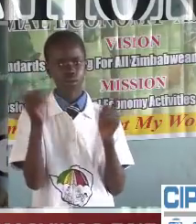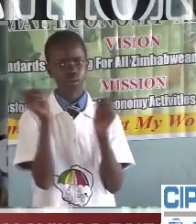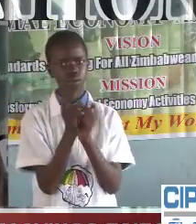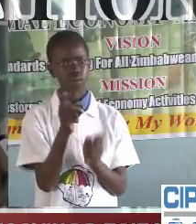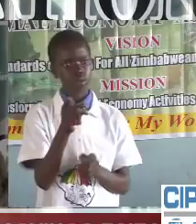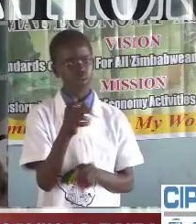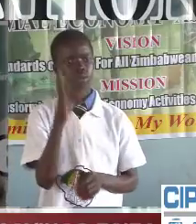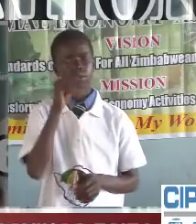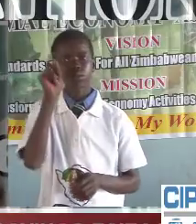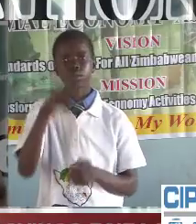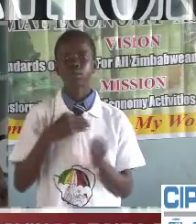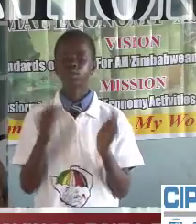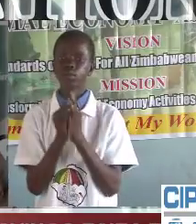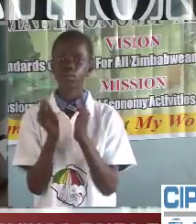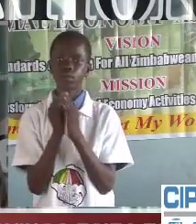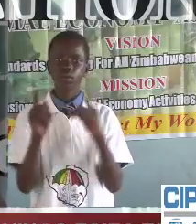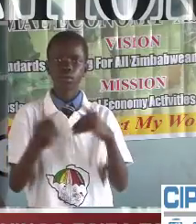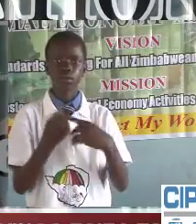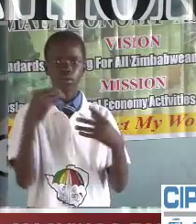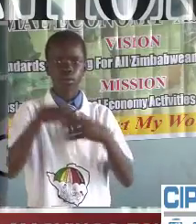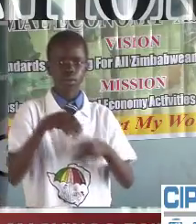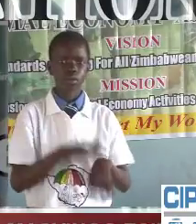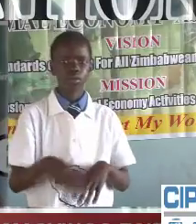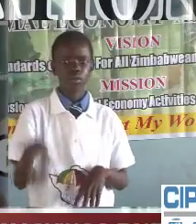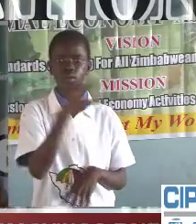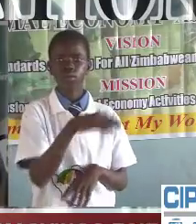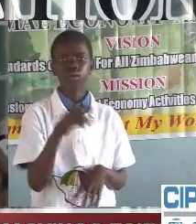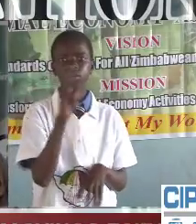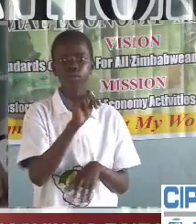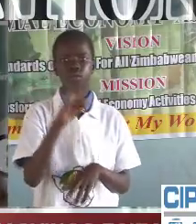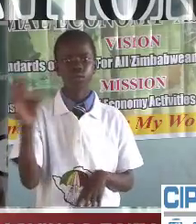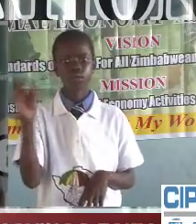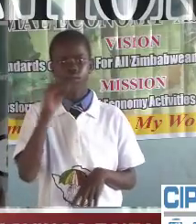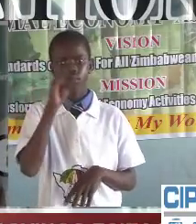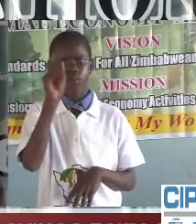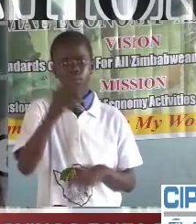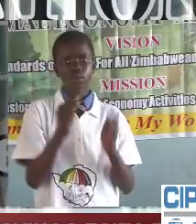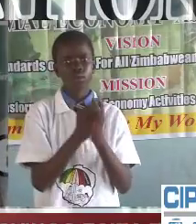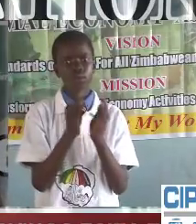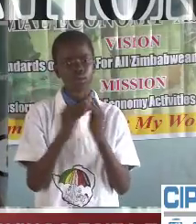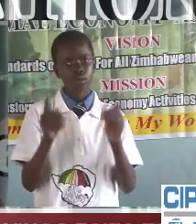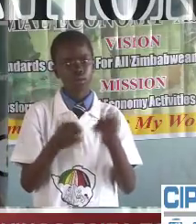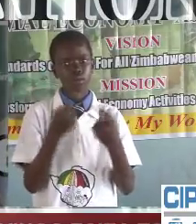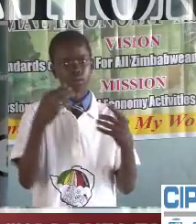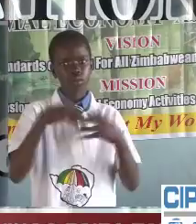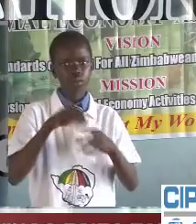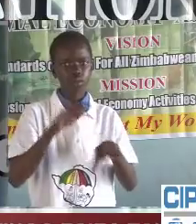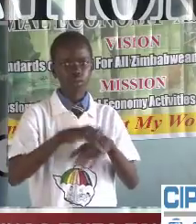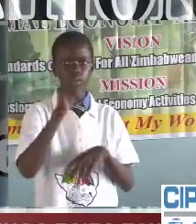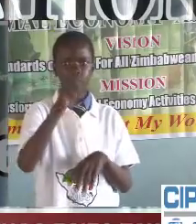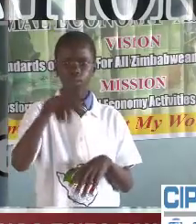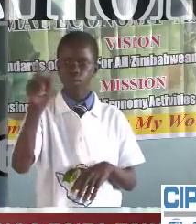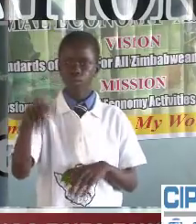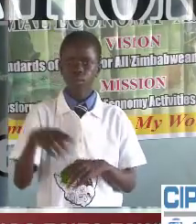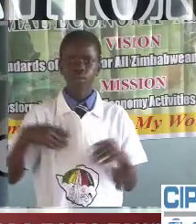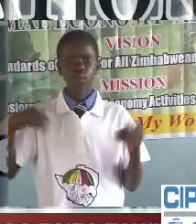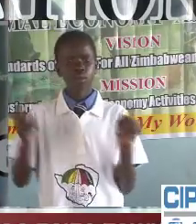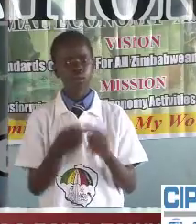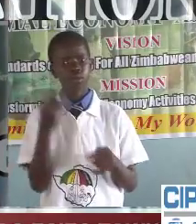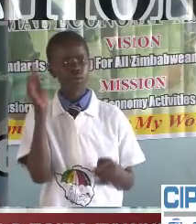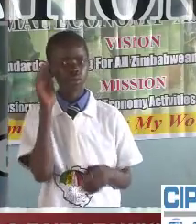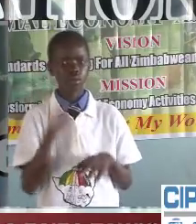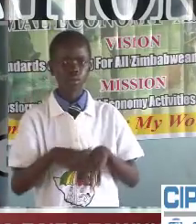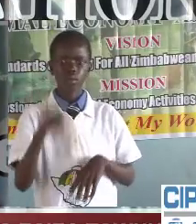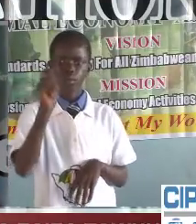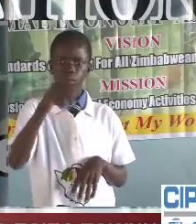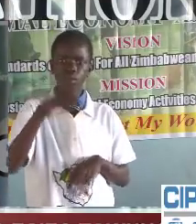nokuti zvatonosangana nazvo kukanzuro asiri zvatiri kutaura pano. Ini zvanosangana nazvo ndofanira kudzoka nazvo kwamuri,